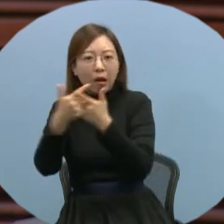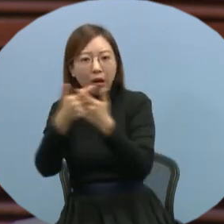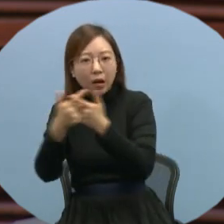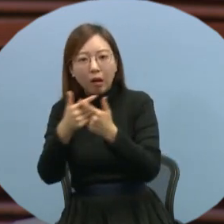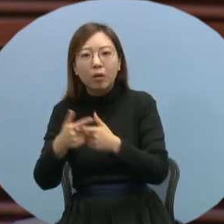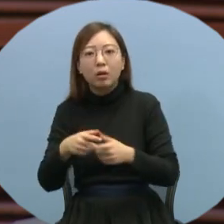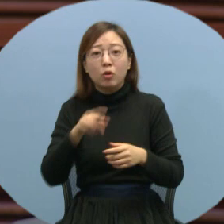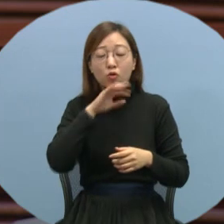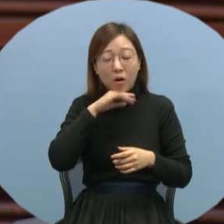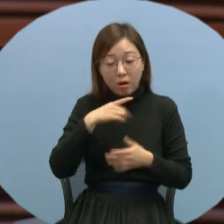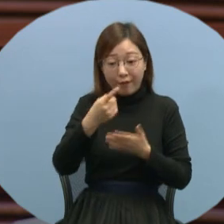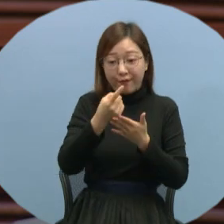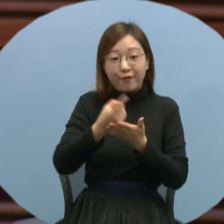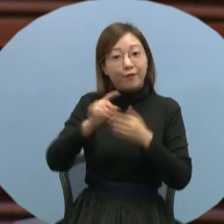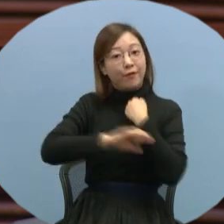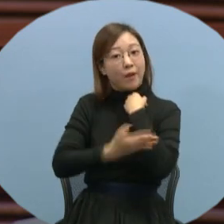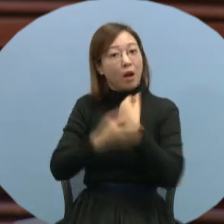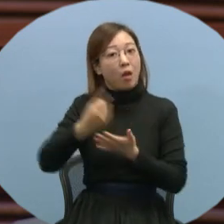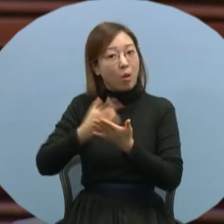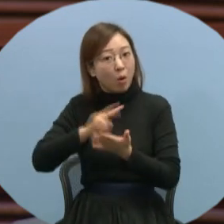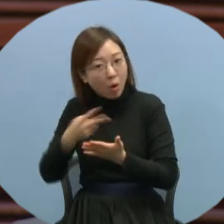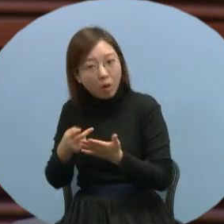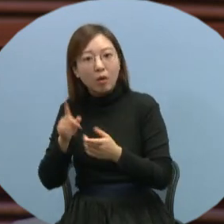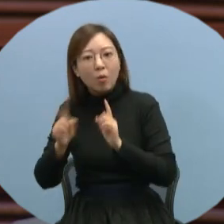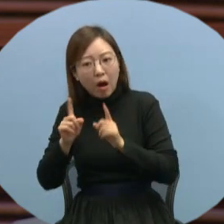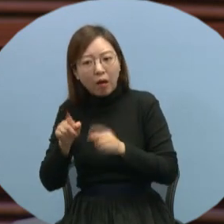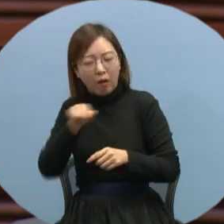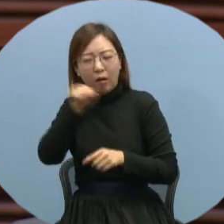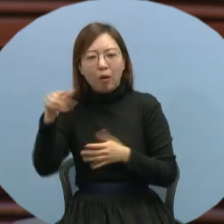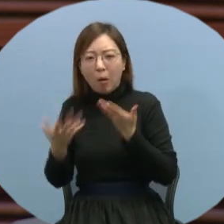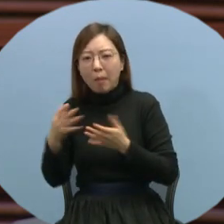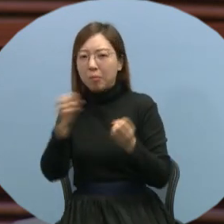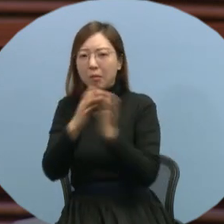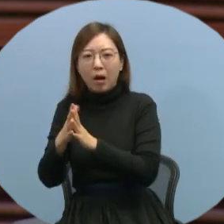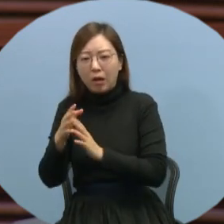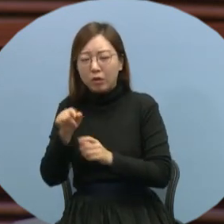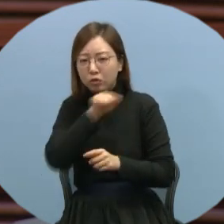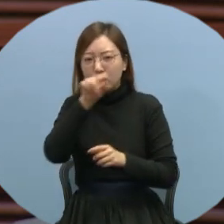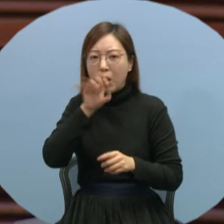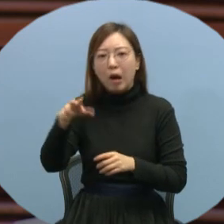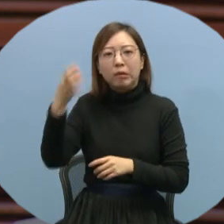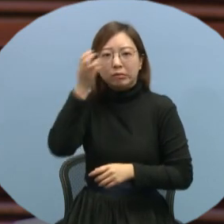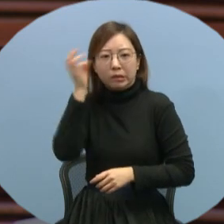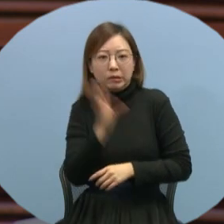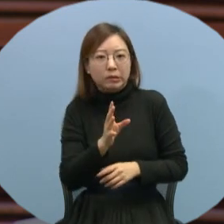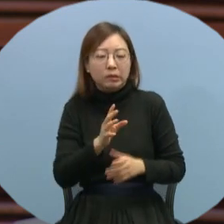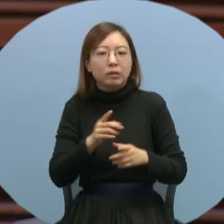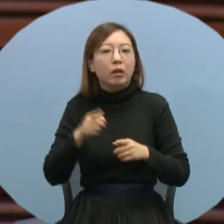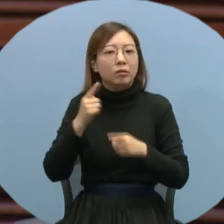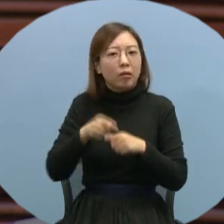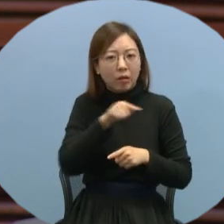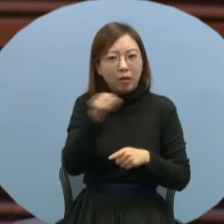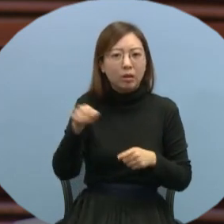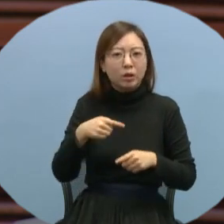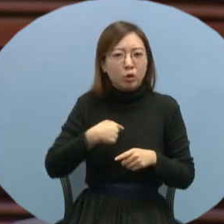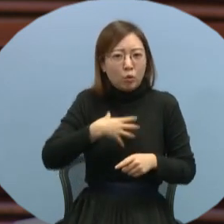和強制措施更可能觸及歧視的問題。縱使政府為使防疫抗疫的工作更具成效，